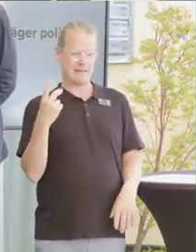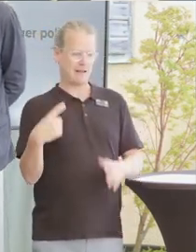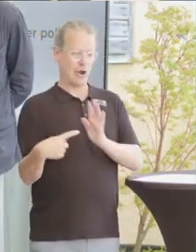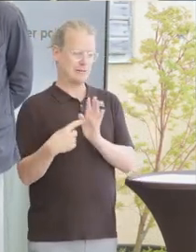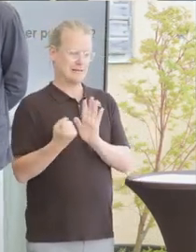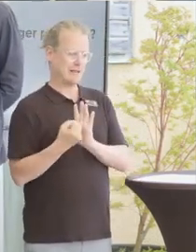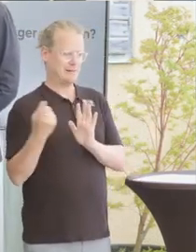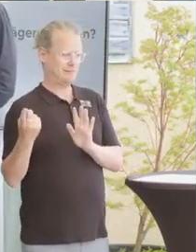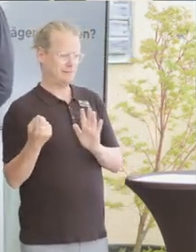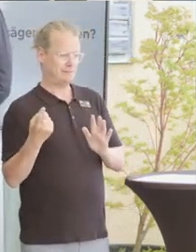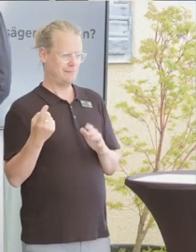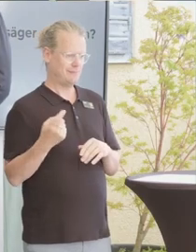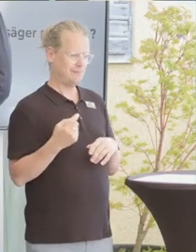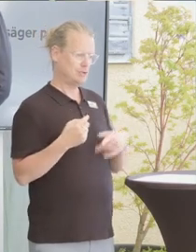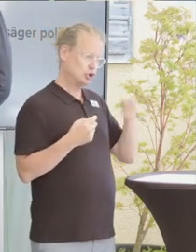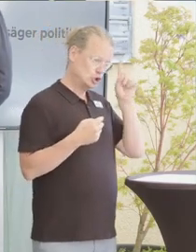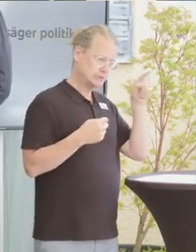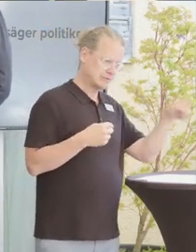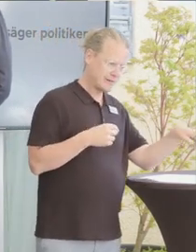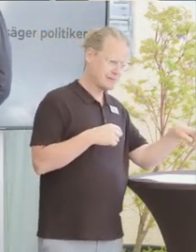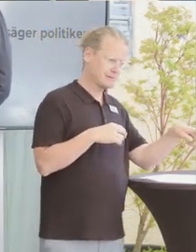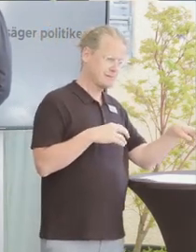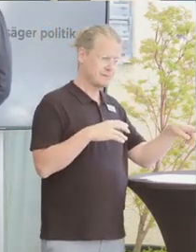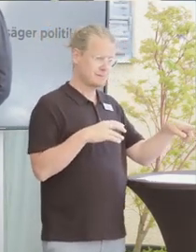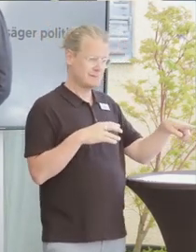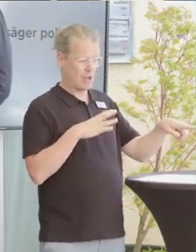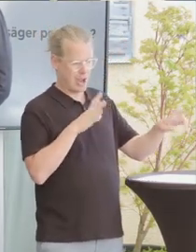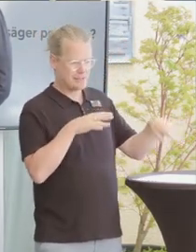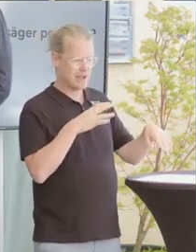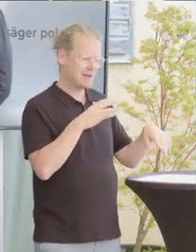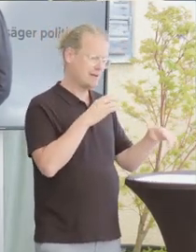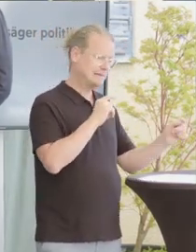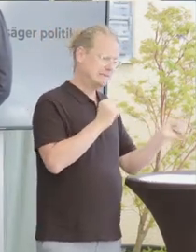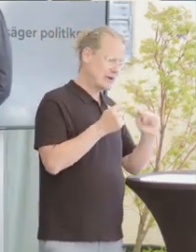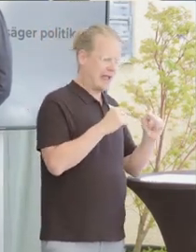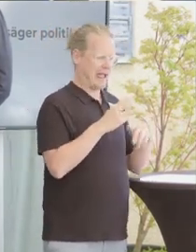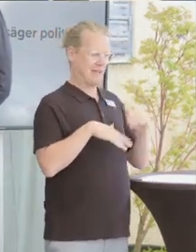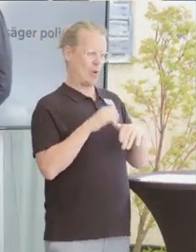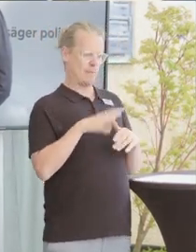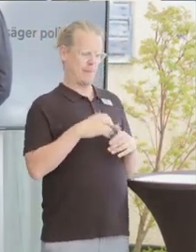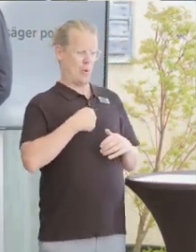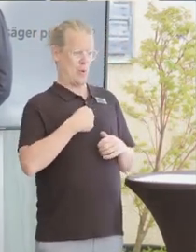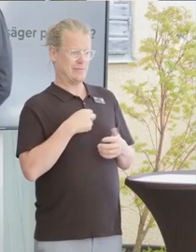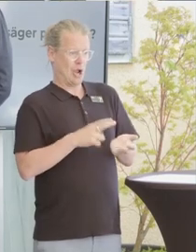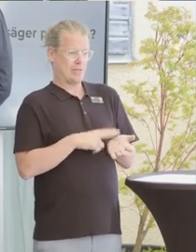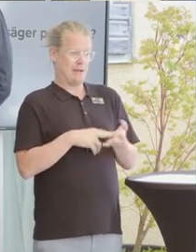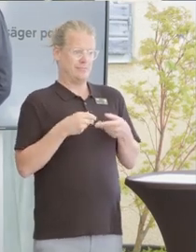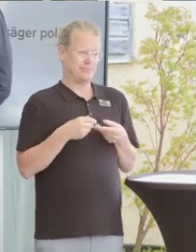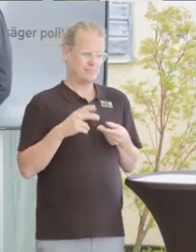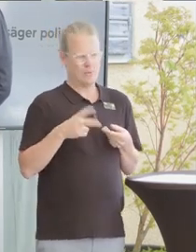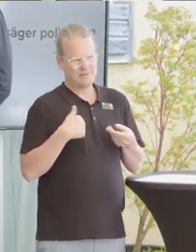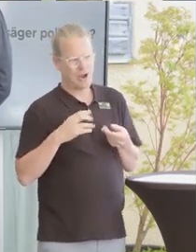kollade just med en tysk nationalbibliotekarie, de här samma fråga när det gäller att liksom behålla datat in-house som vi har. Så att det är